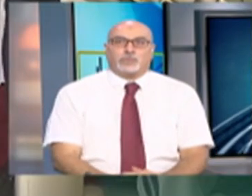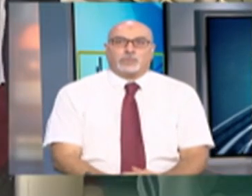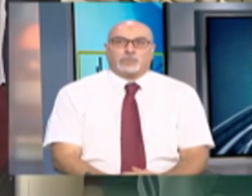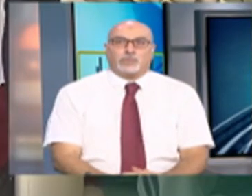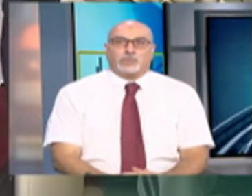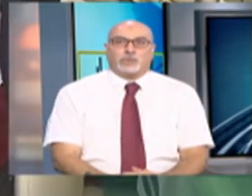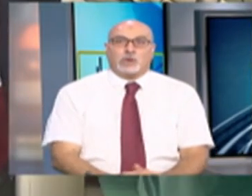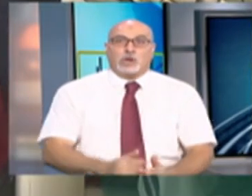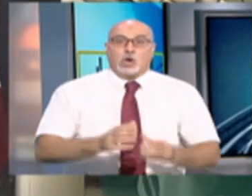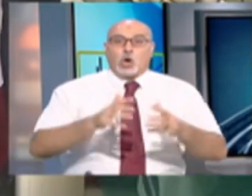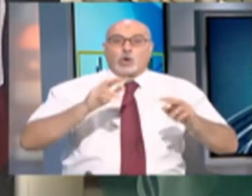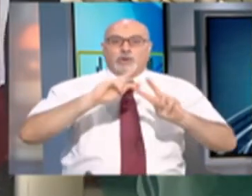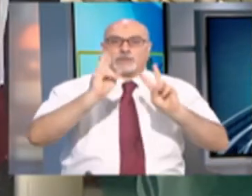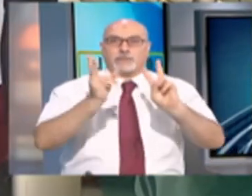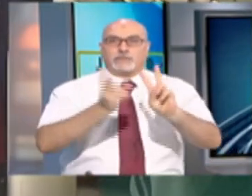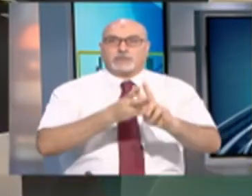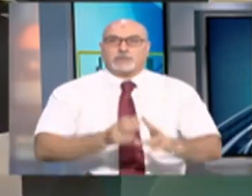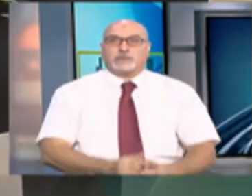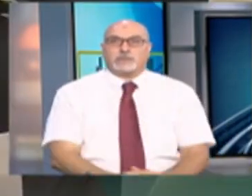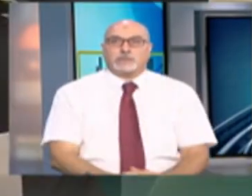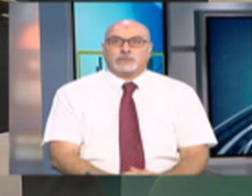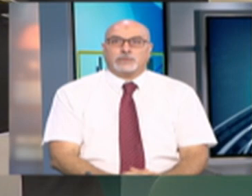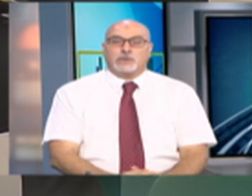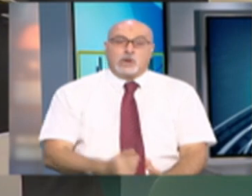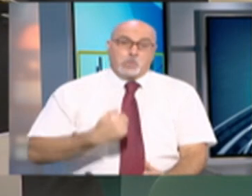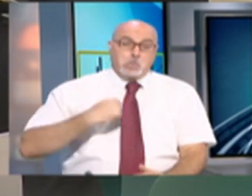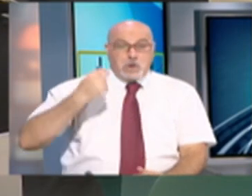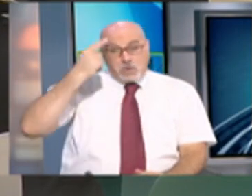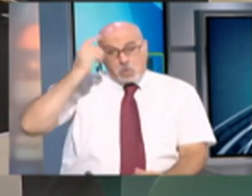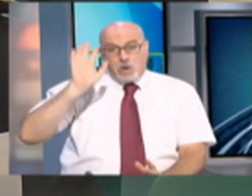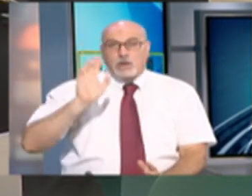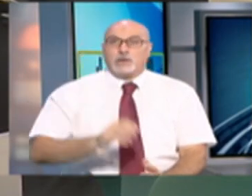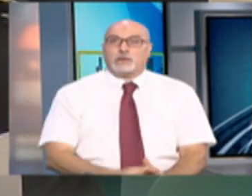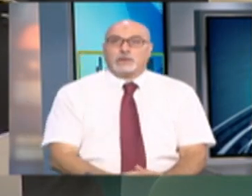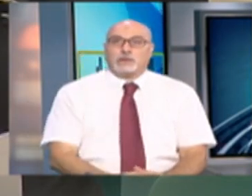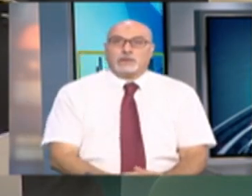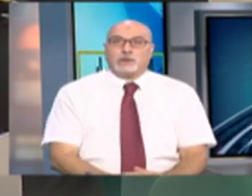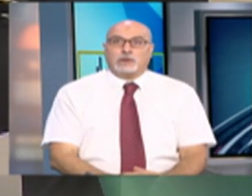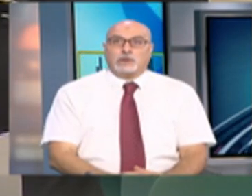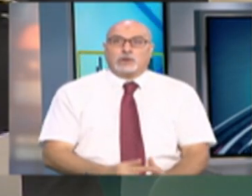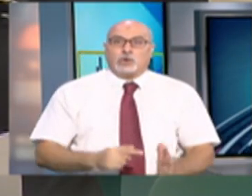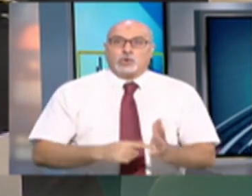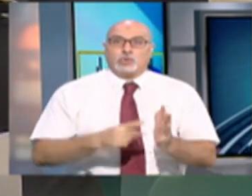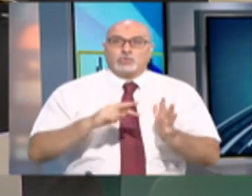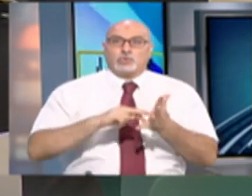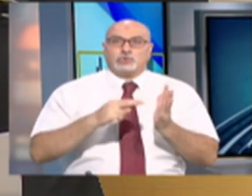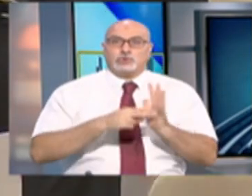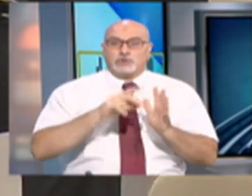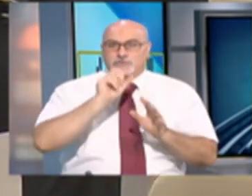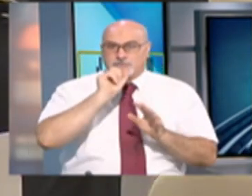في المدن الكبرى. أعتقد بانتهاء المشروع